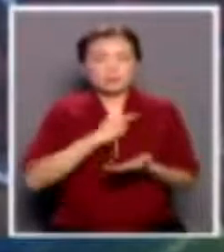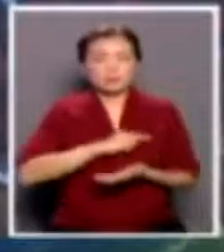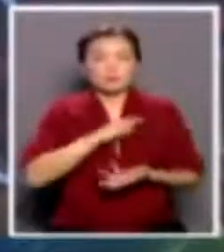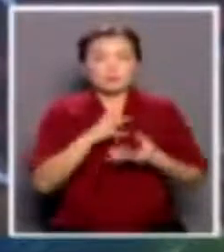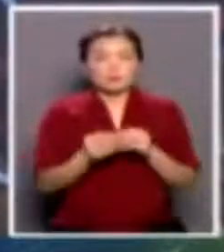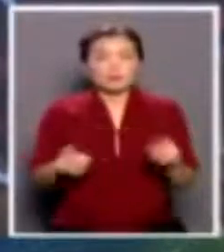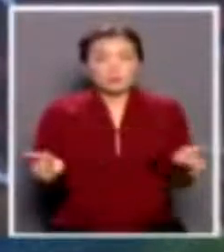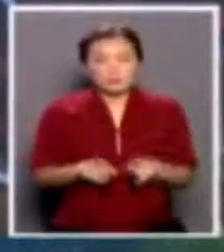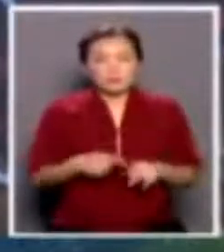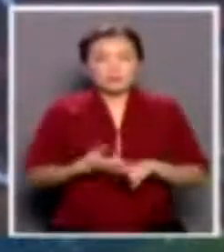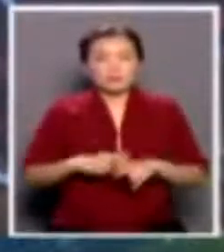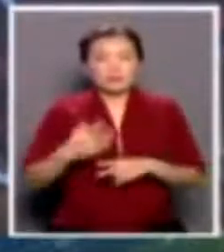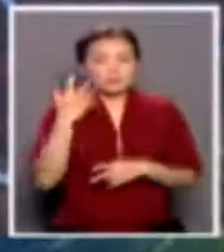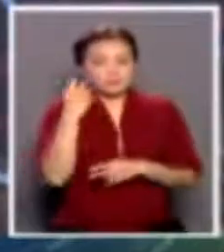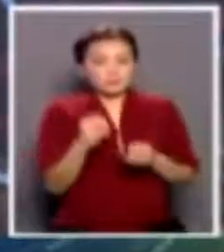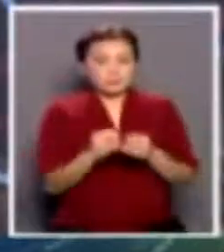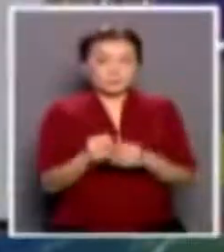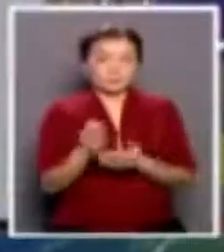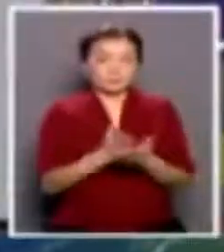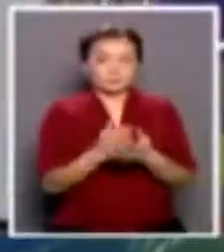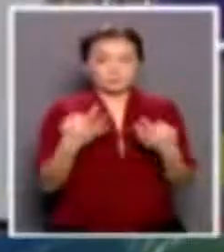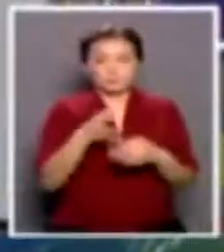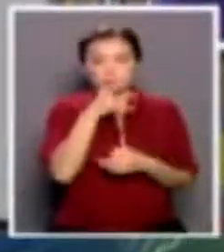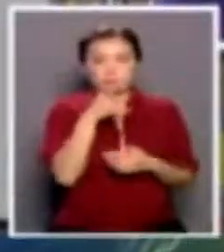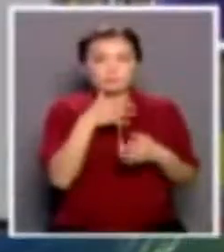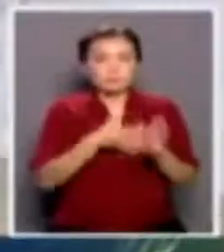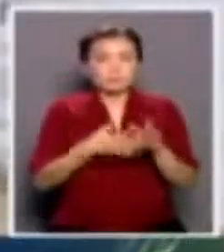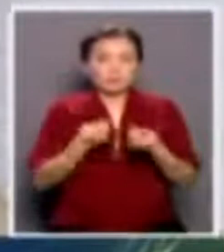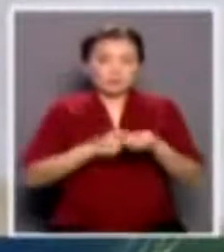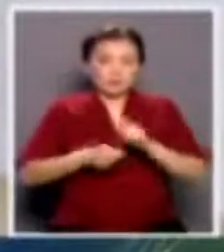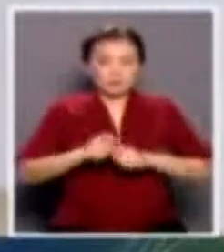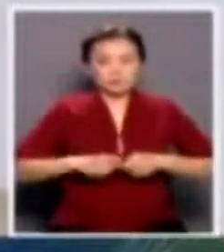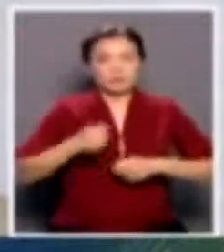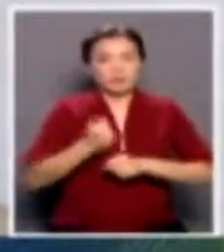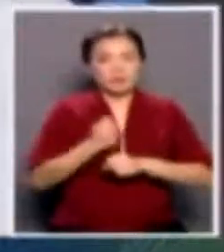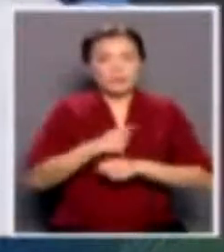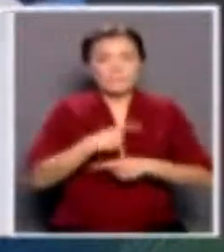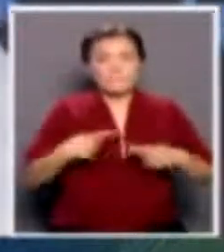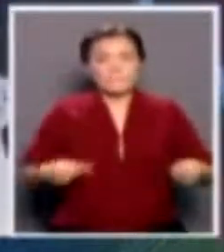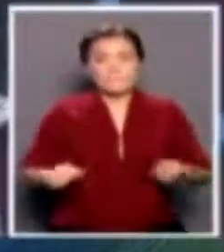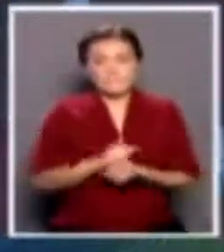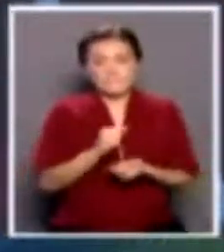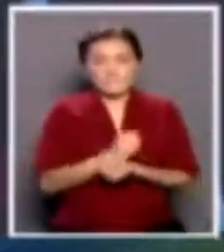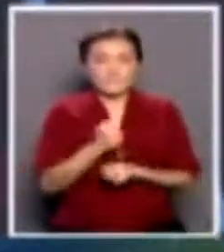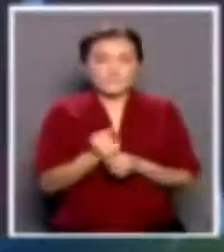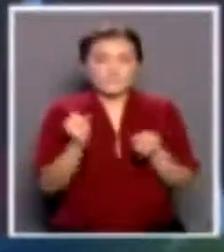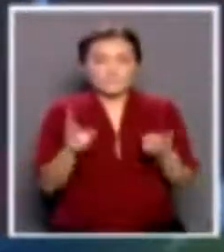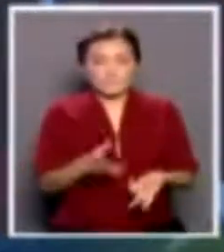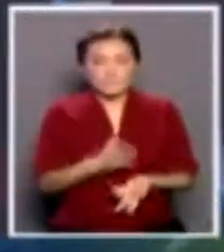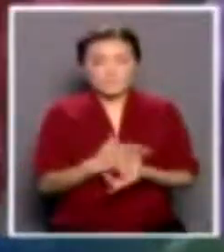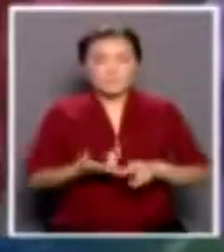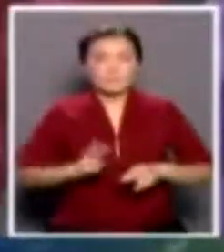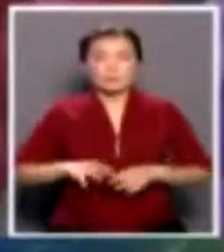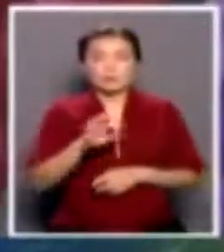jürgen kezinde de osı isinen qol üzbey bos uaqtın teri ileu qamşı sabın şaup əkelip keptirip dayındauğa arnaydı.